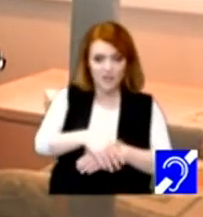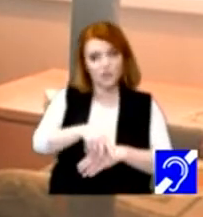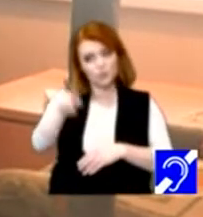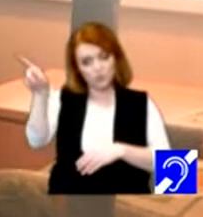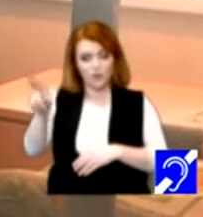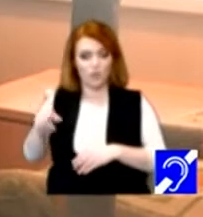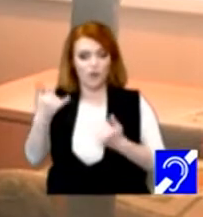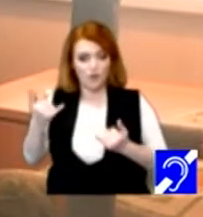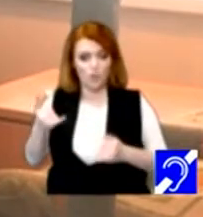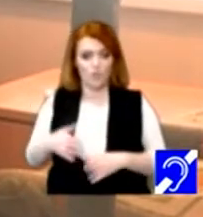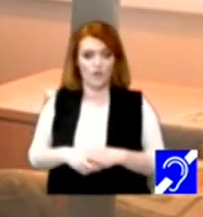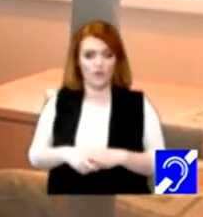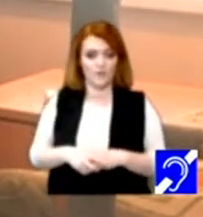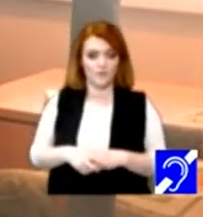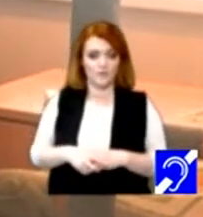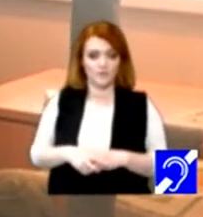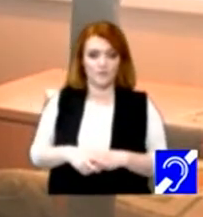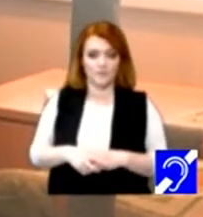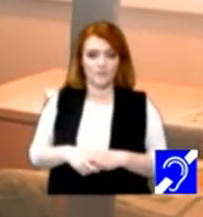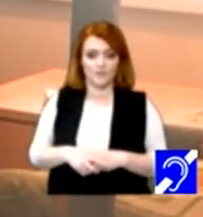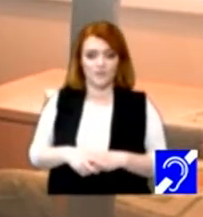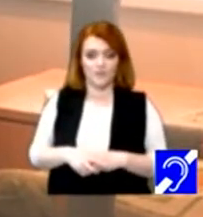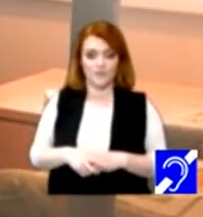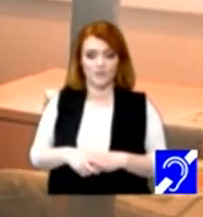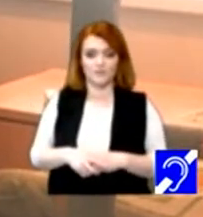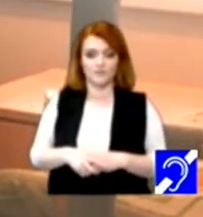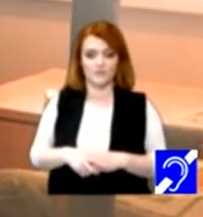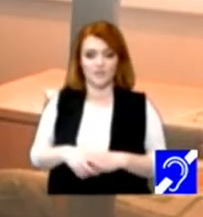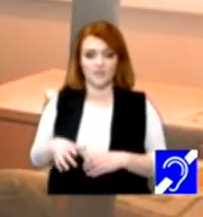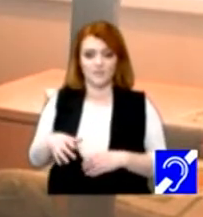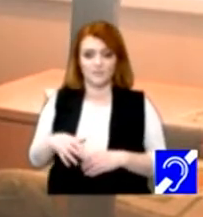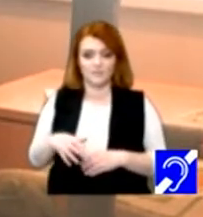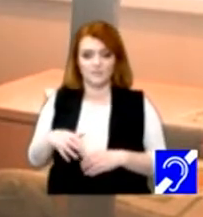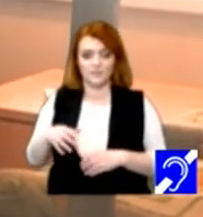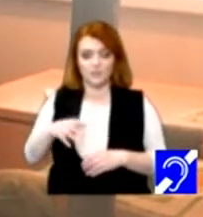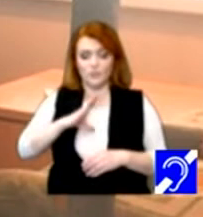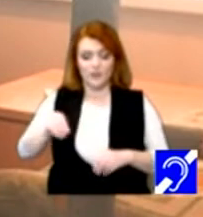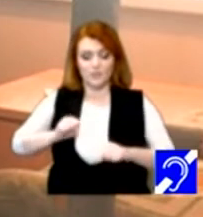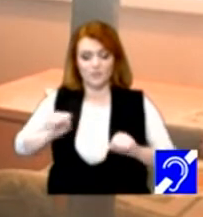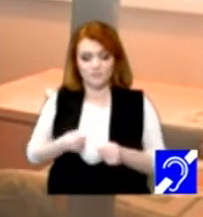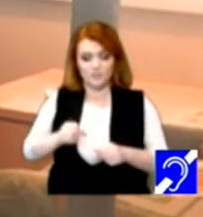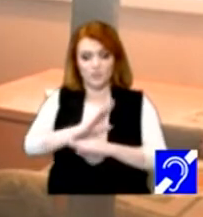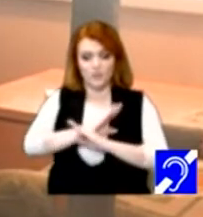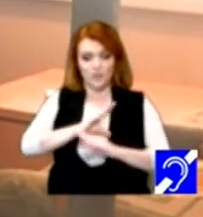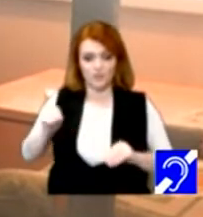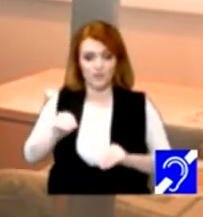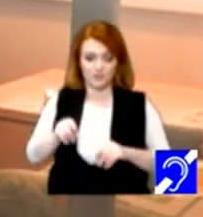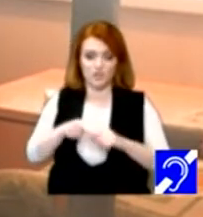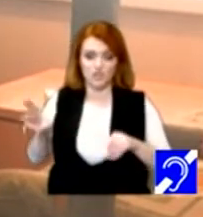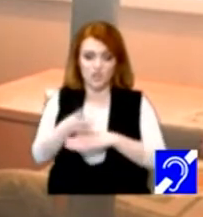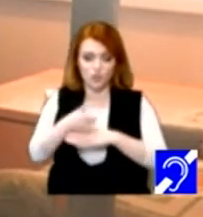de trai. Puteți să vineți să vă arătăm acolo sau să vă dihneți noapte, să nu închisați pe afară. Dar pe